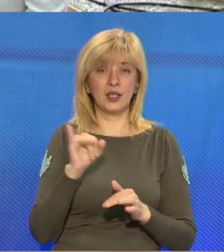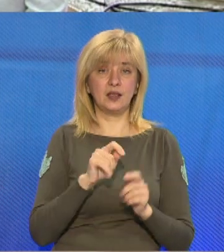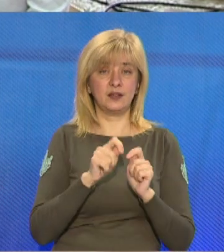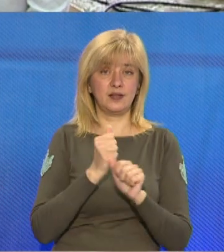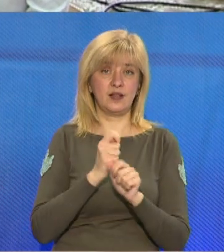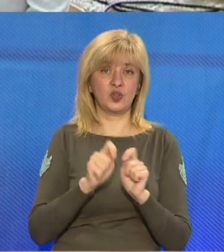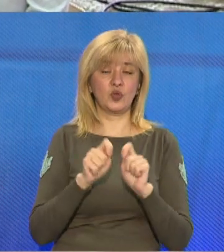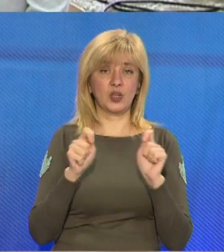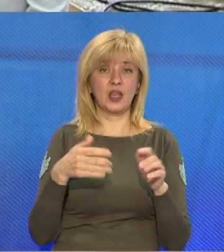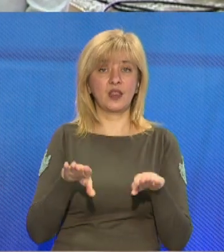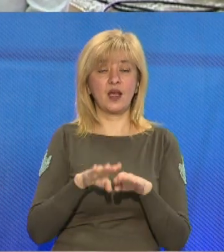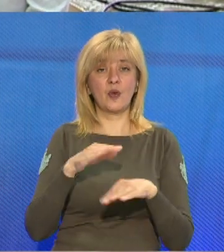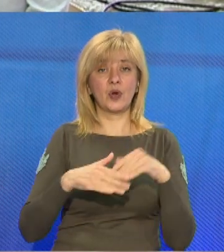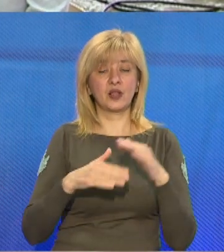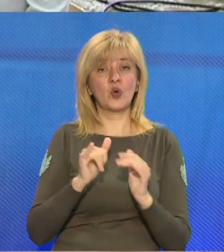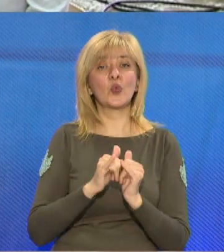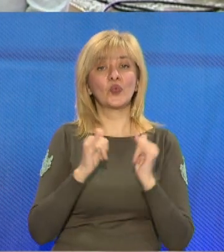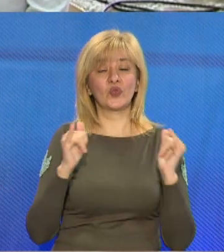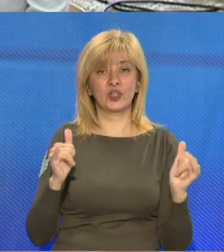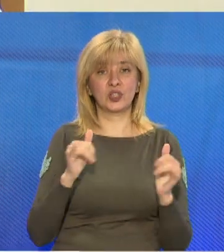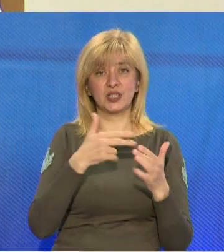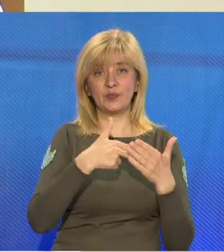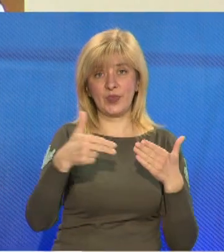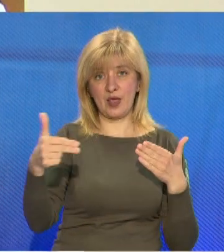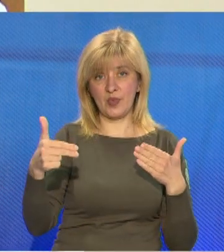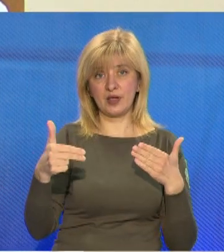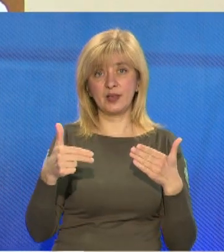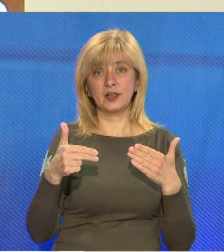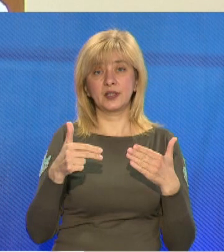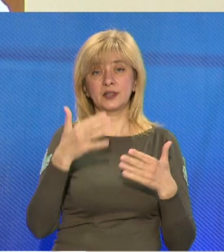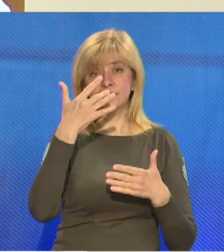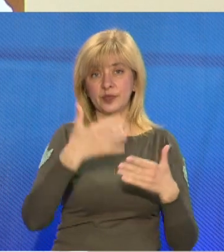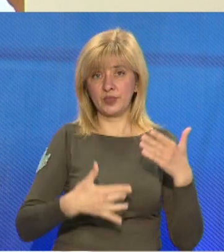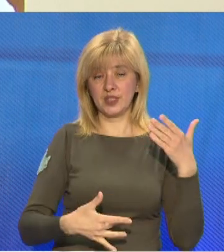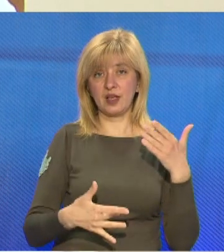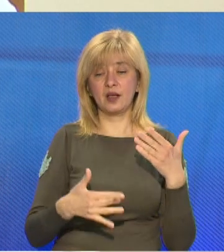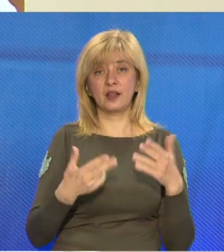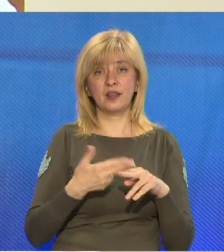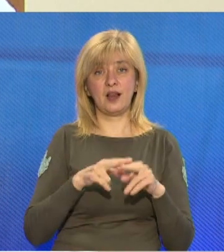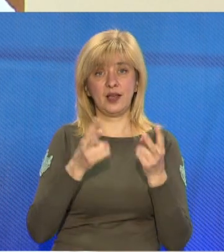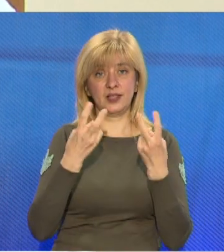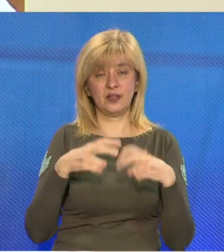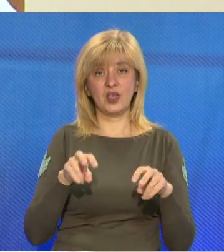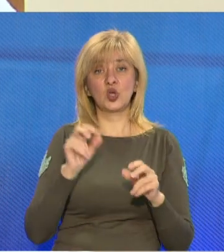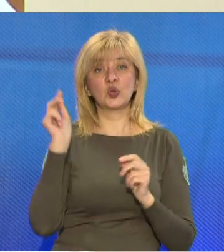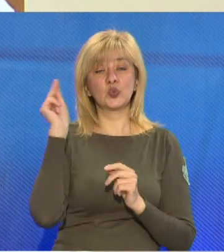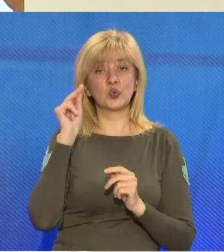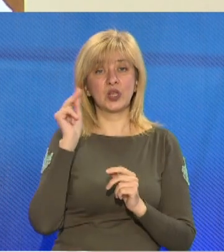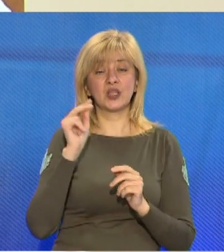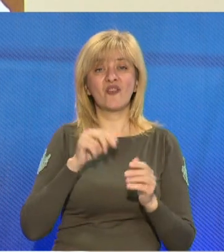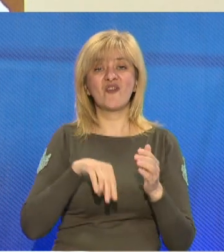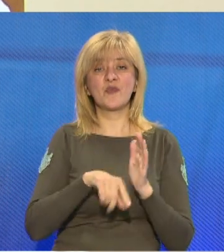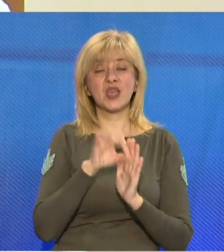практыка дазваляе пашырыць спіс тэм для студэнцкіх даследаванняў. Студэнты выбіраюць тэму сваёй дыпломнай работы тых